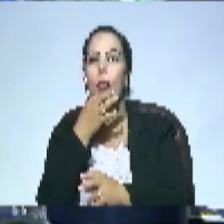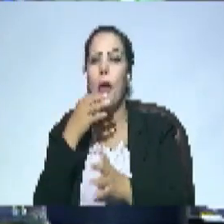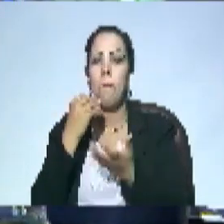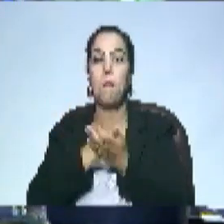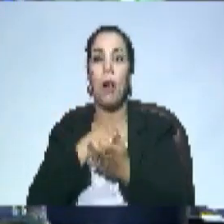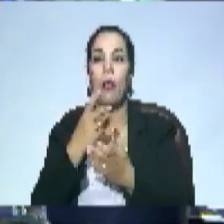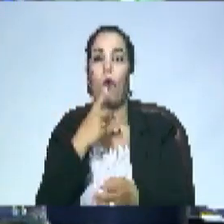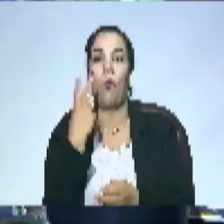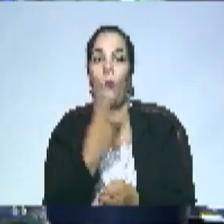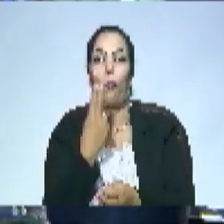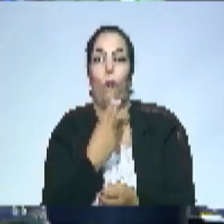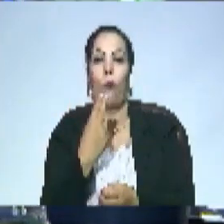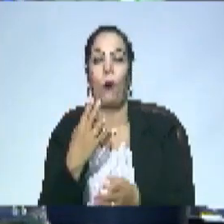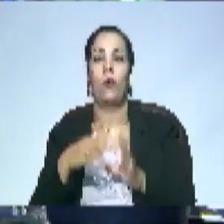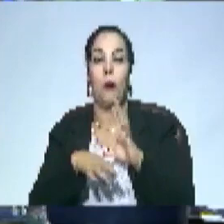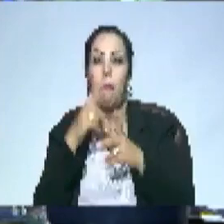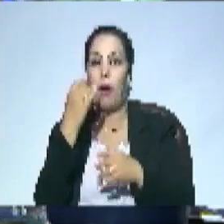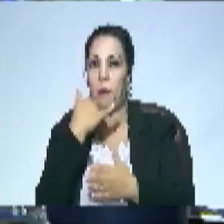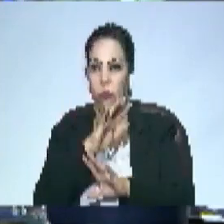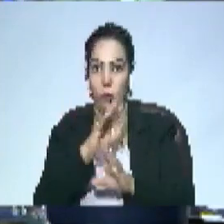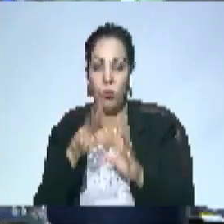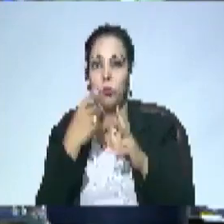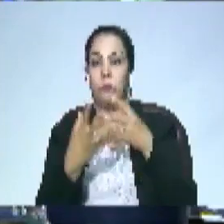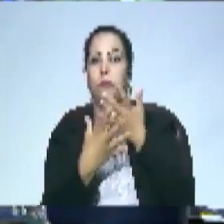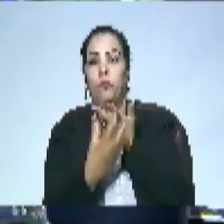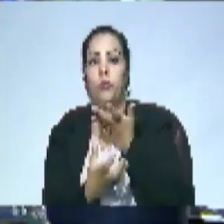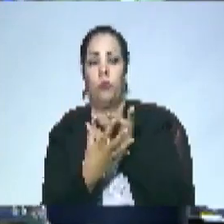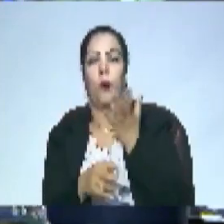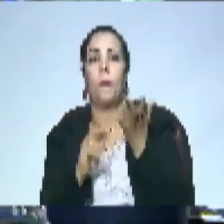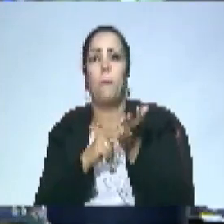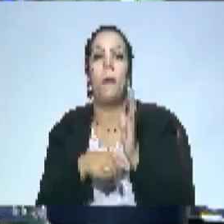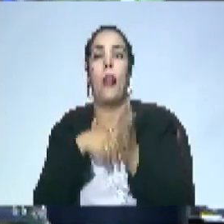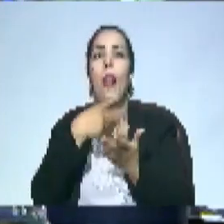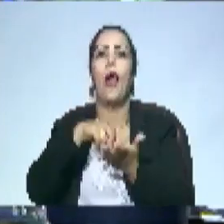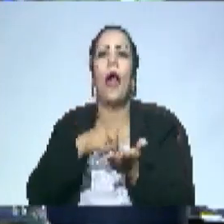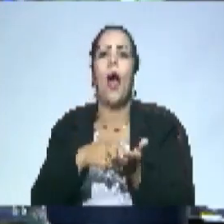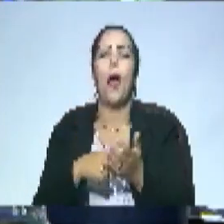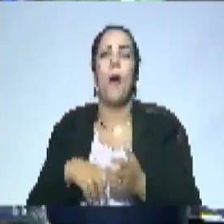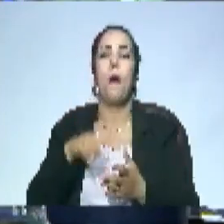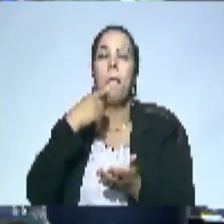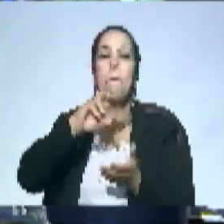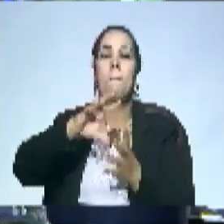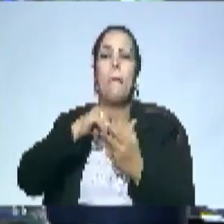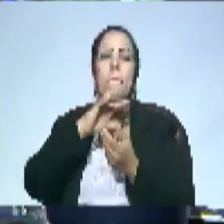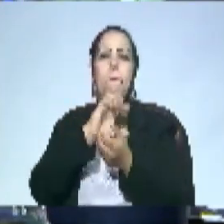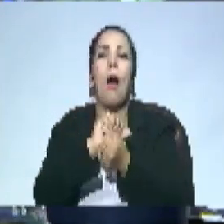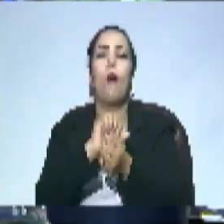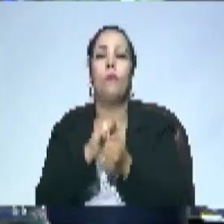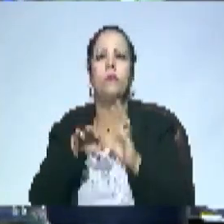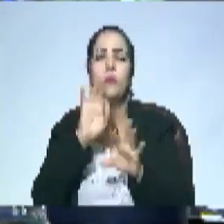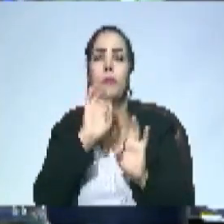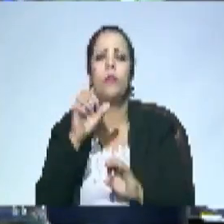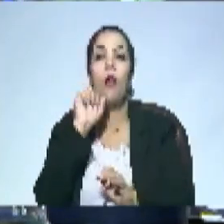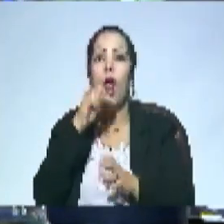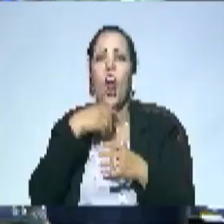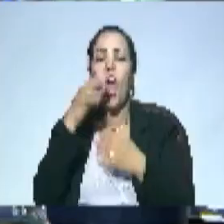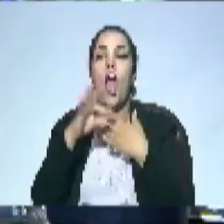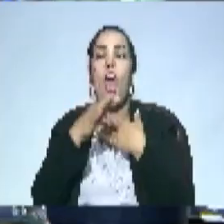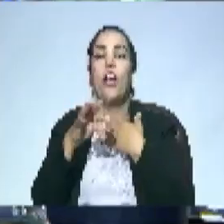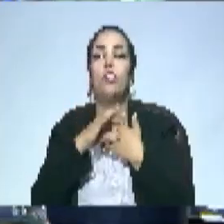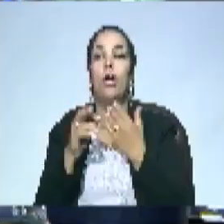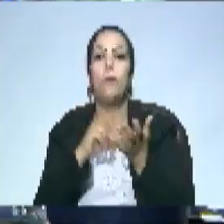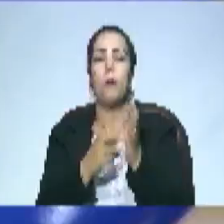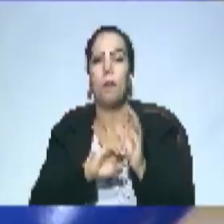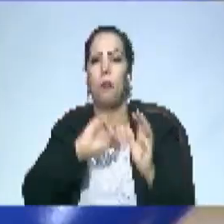بنضربها في الخلاط من غير المية خالص، وبنصفيها، بيطلع معانا معجون البوريه بتاع الطماطم ده. وبالقشر بناخده بنعمله بمية